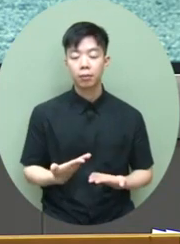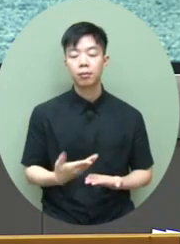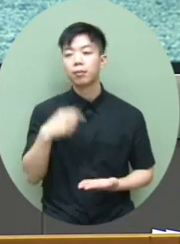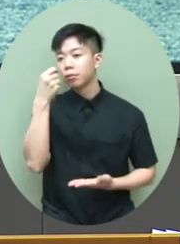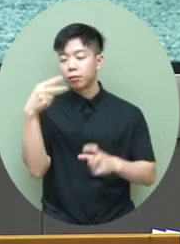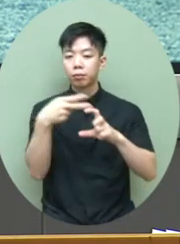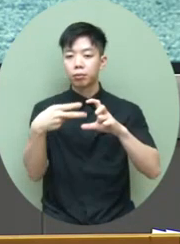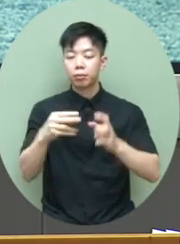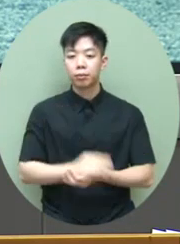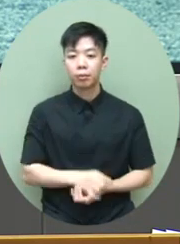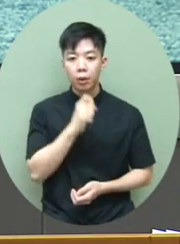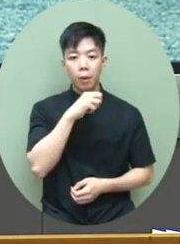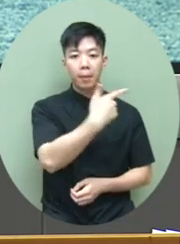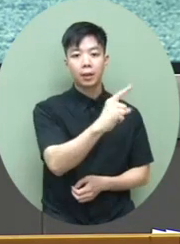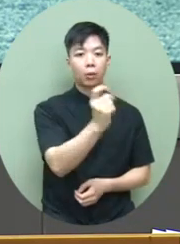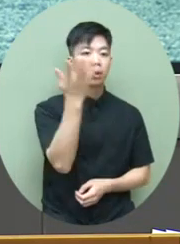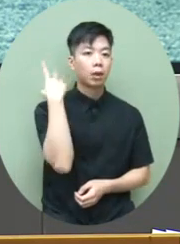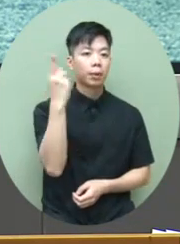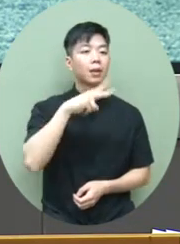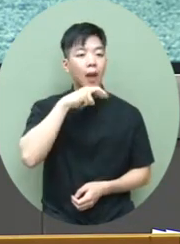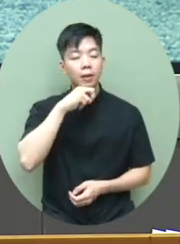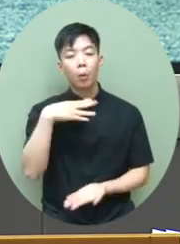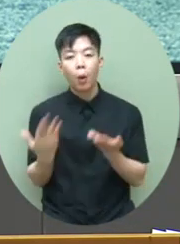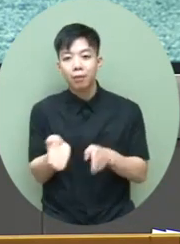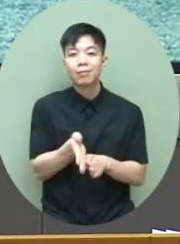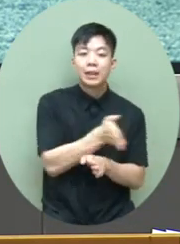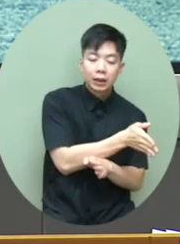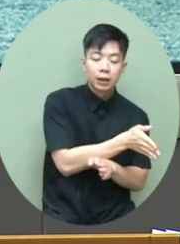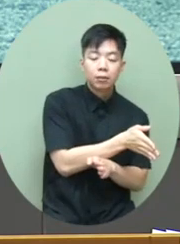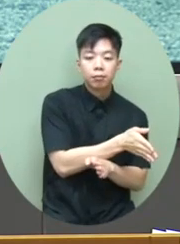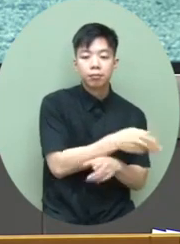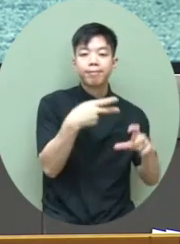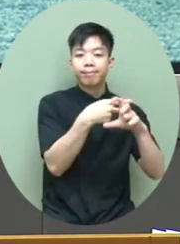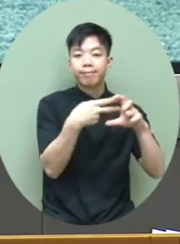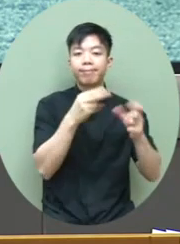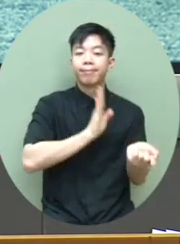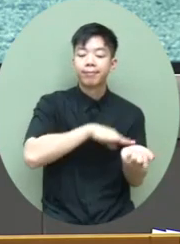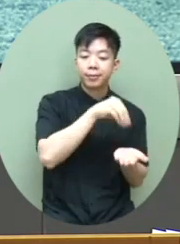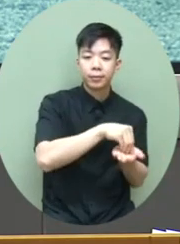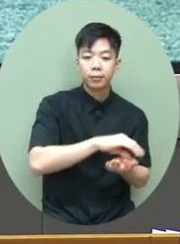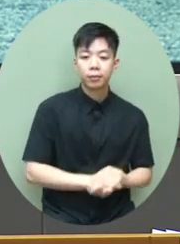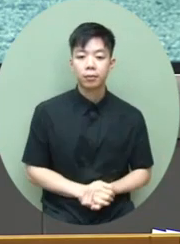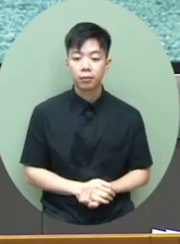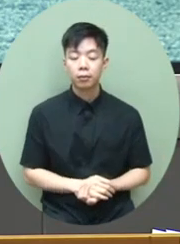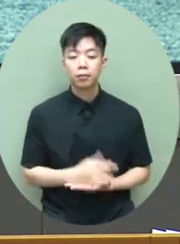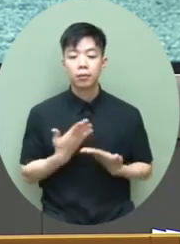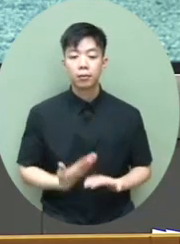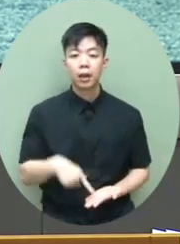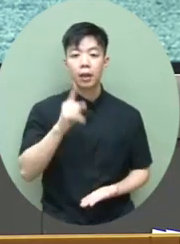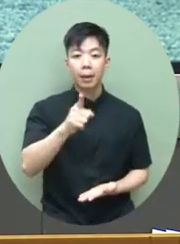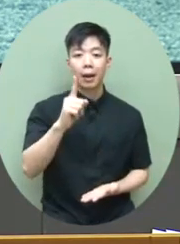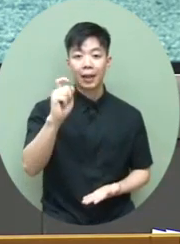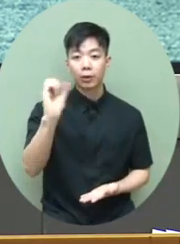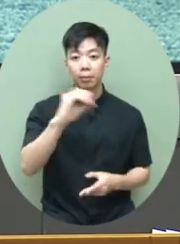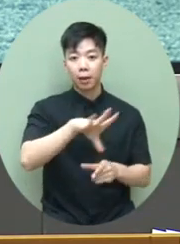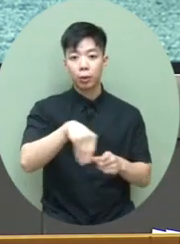有89宗就是昨日晏晝或者再之前測試陽性的個案啦。咁呢190宗個案